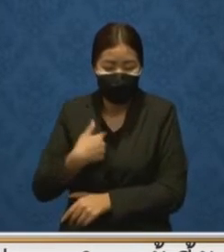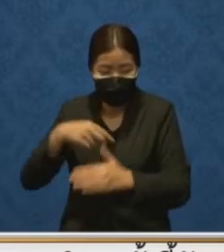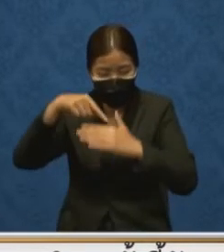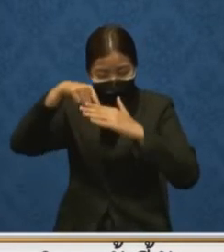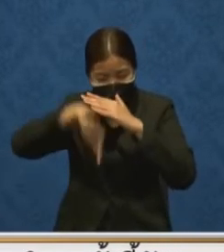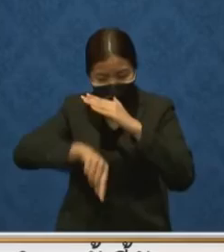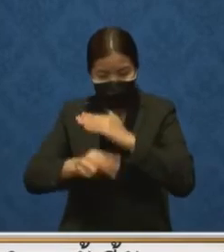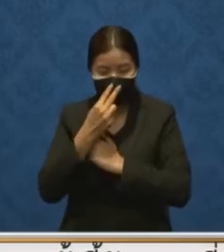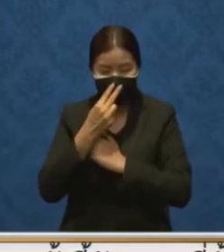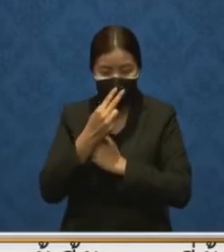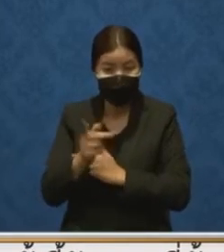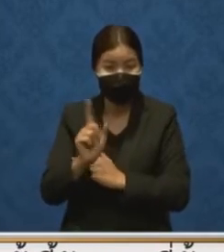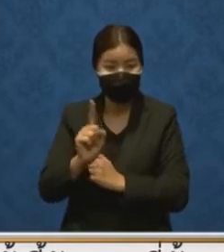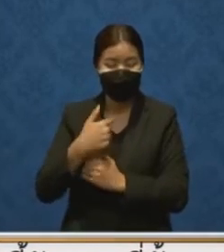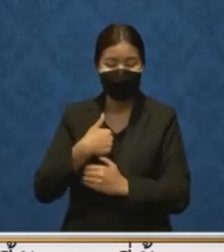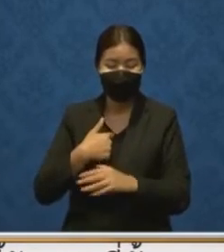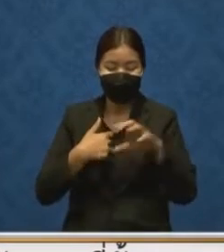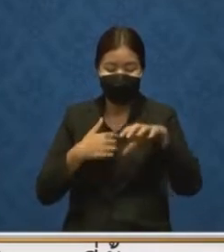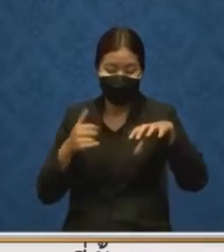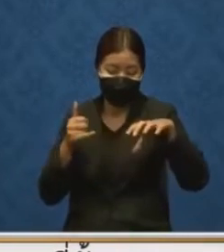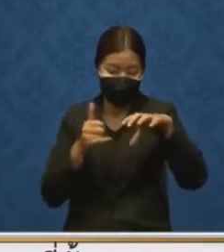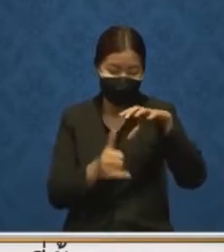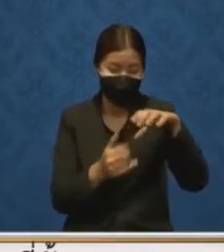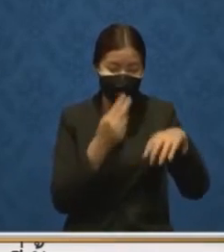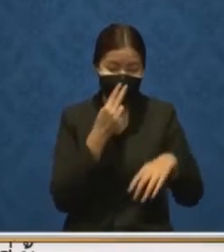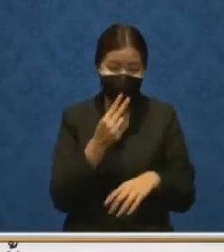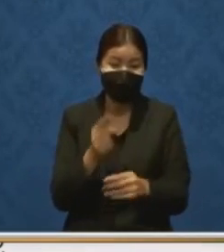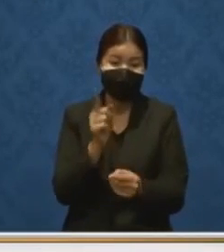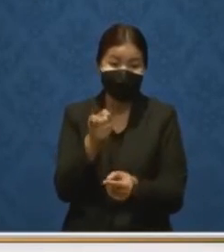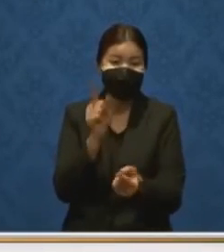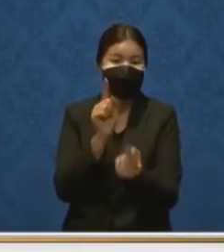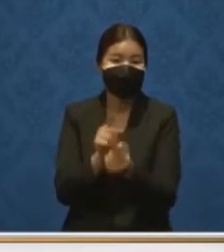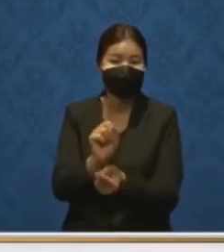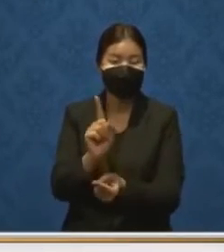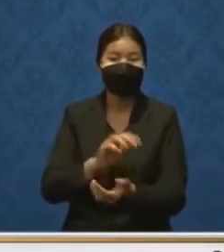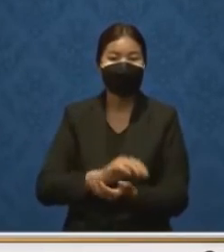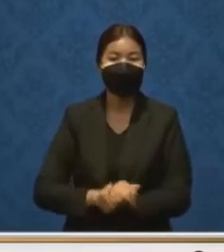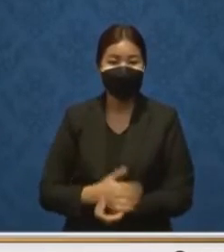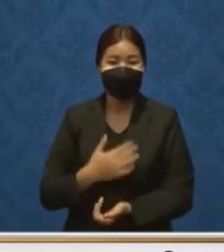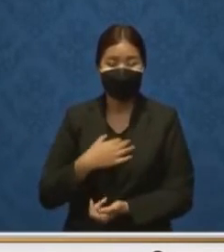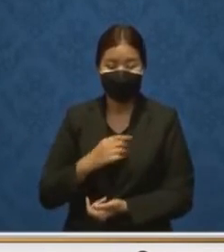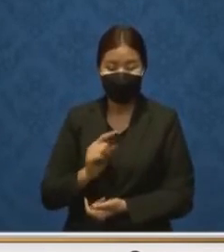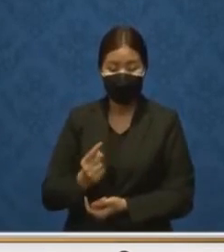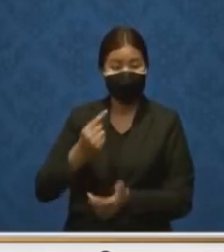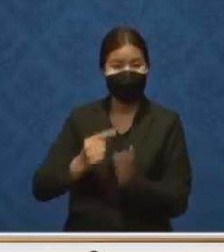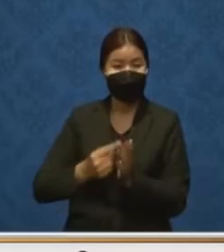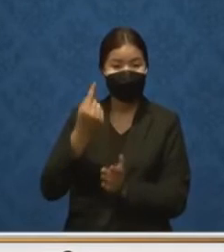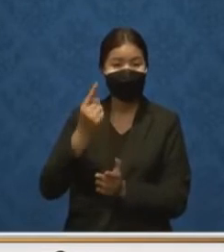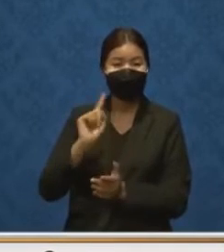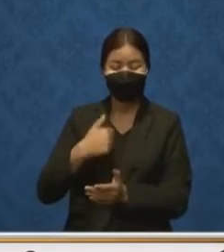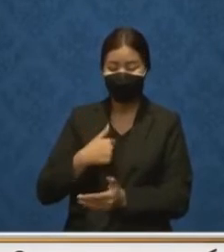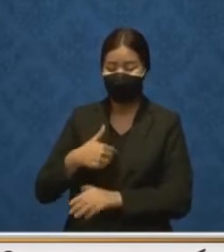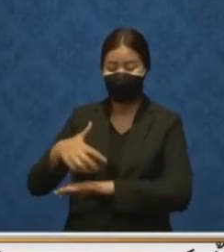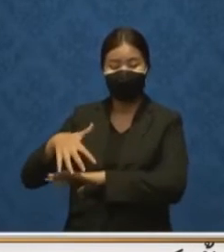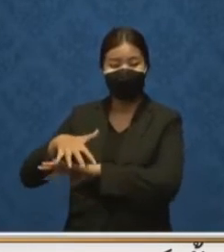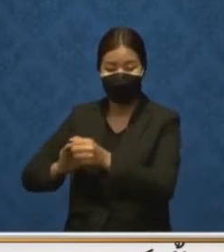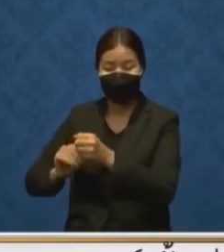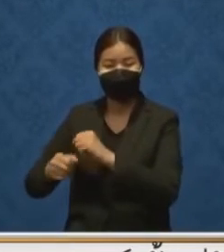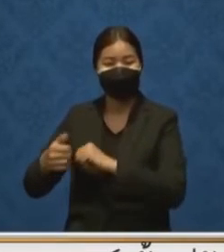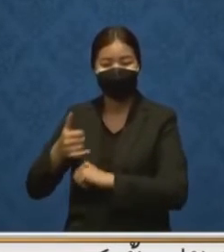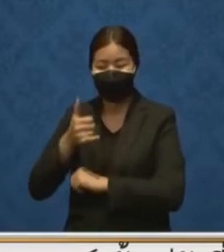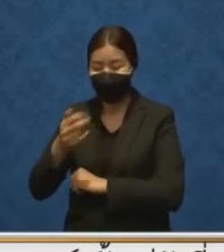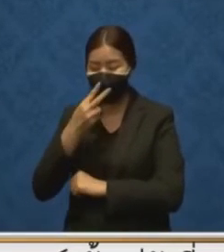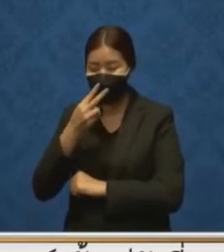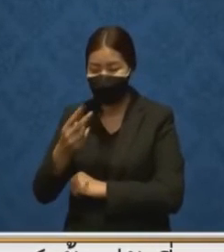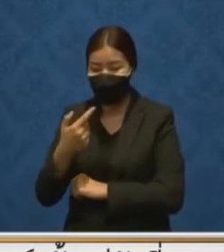เข้าไปแก้ปัญหาสินค้า แต่ละตัวเชิงลกก็คือ เขาไปแ้ปัญหาตั้งกัต faults ม refers และเชิงลึกก็คือ จะต้องด